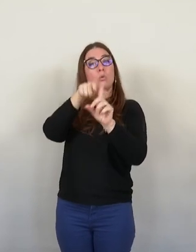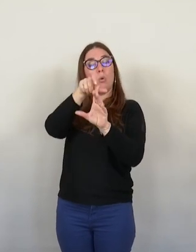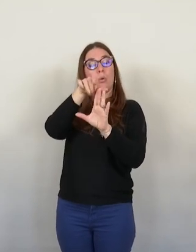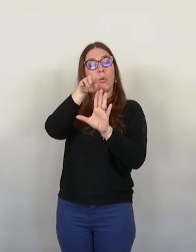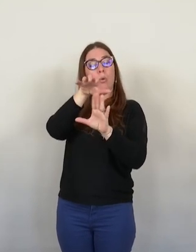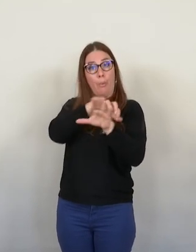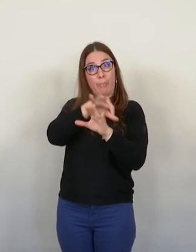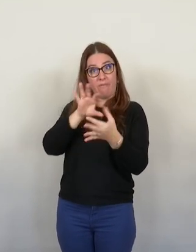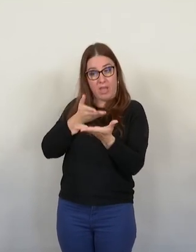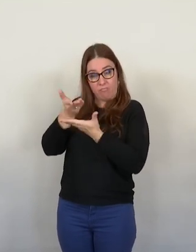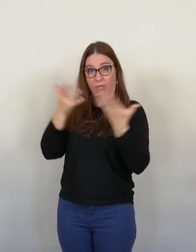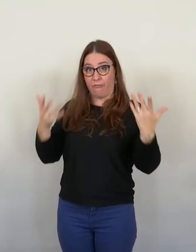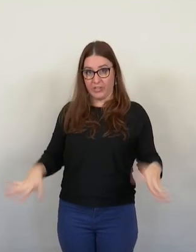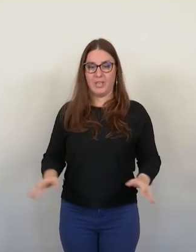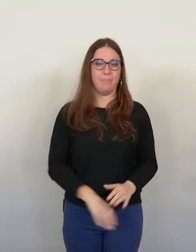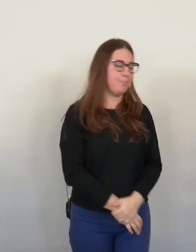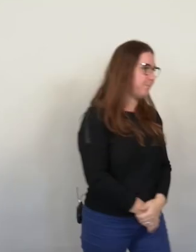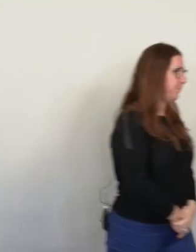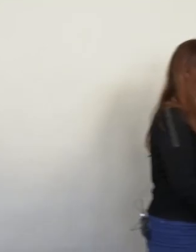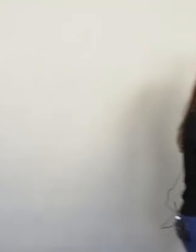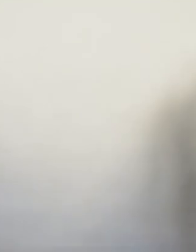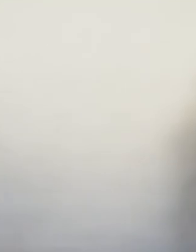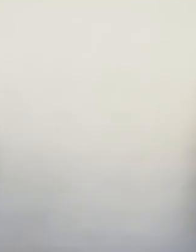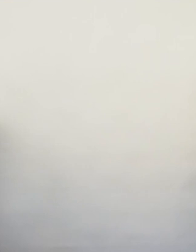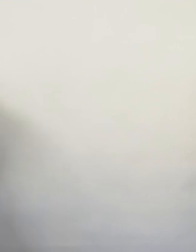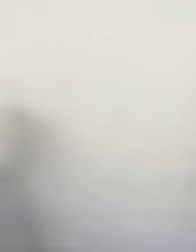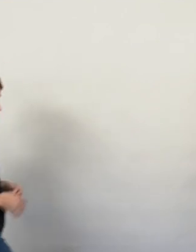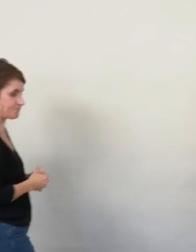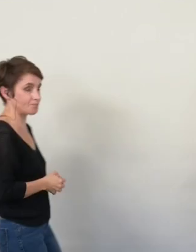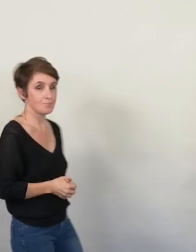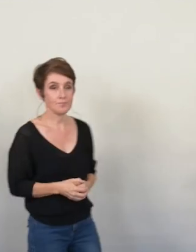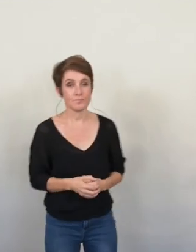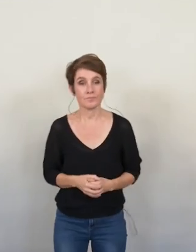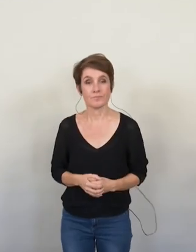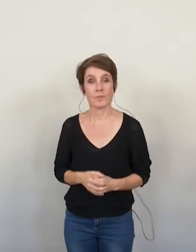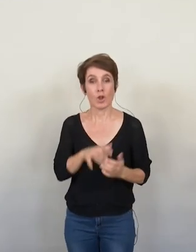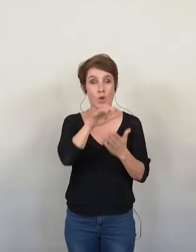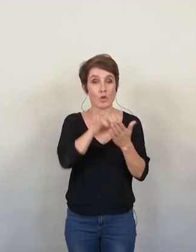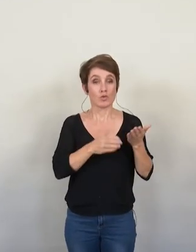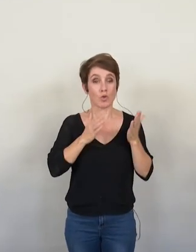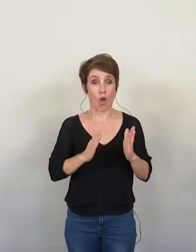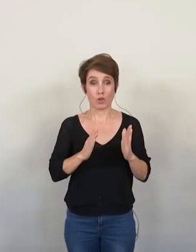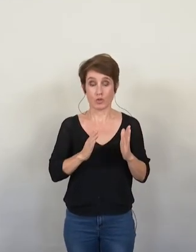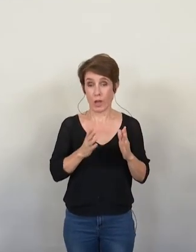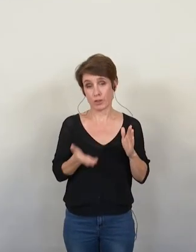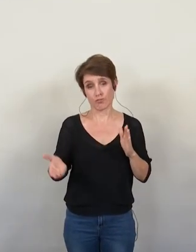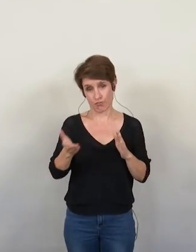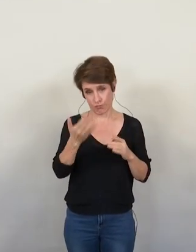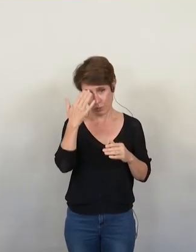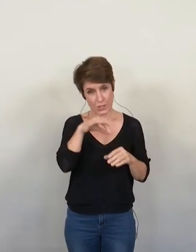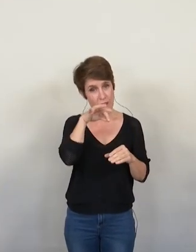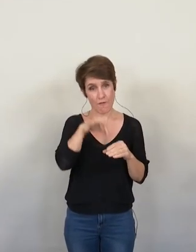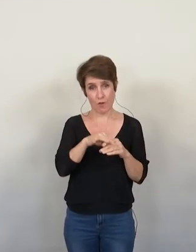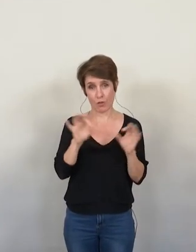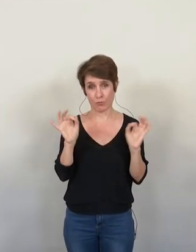Préfet sur le rendu acte nous y voilà il n'y a pas de vote je le rappelle sur il y aura également